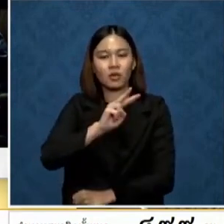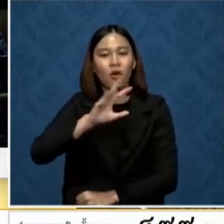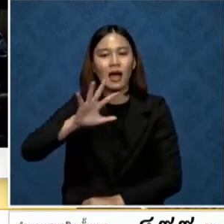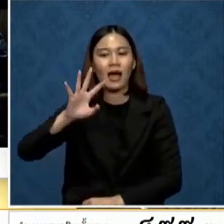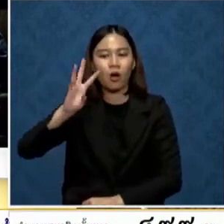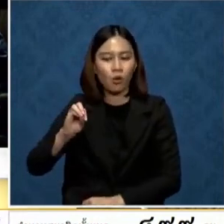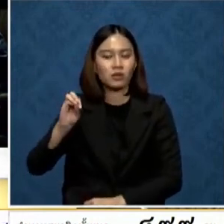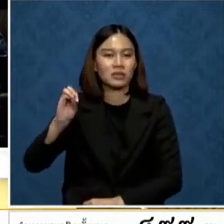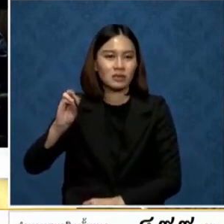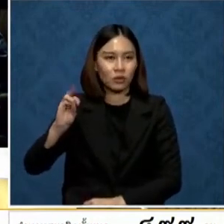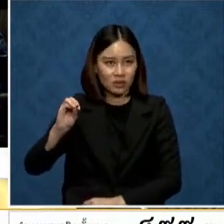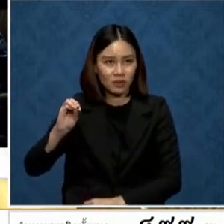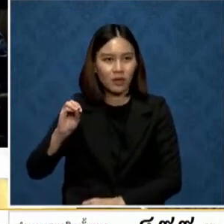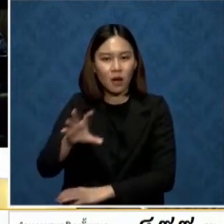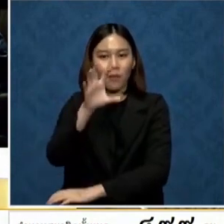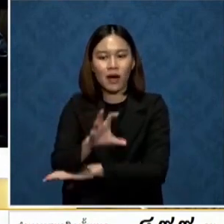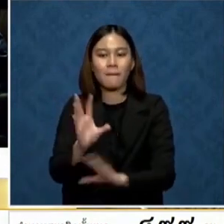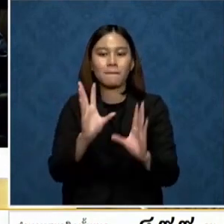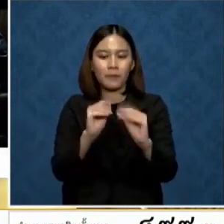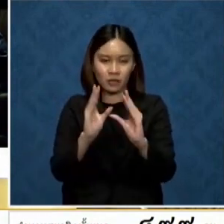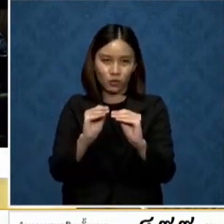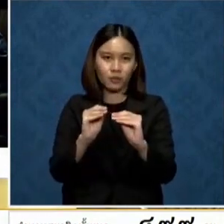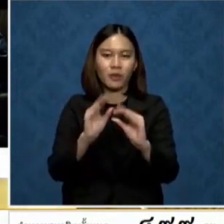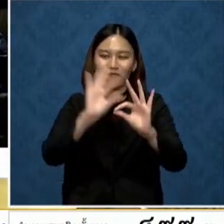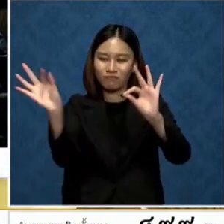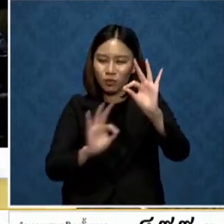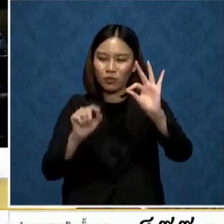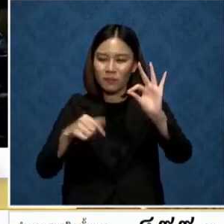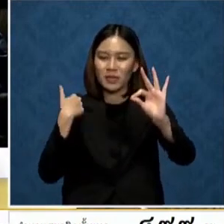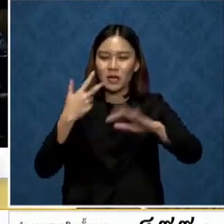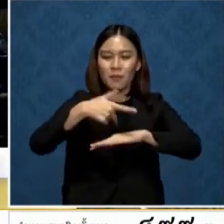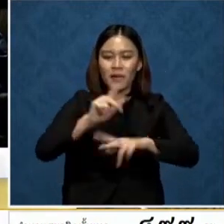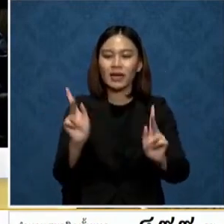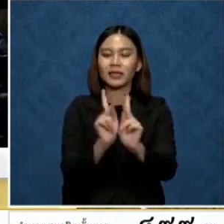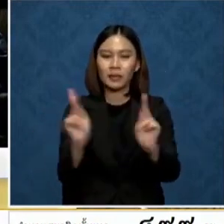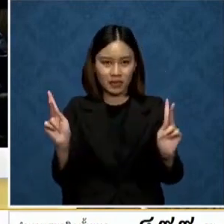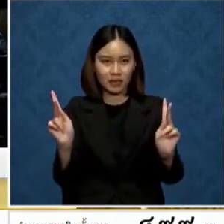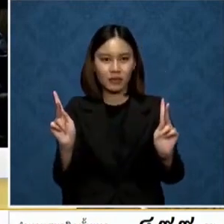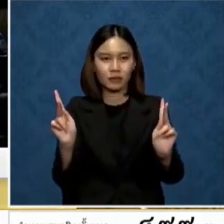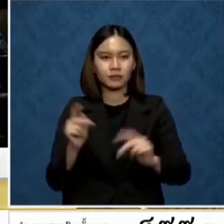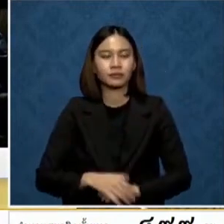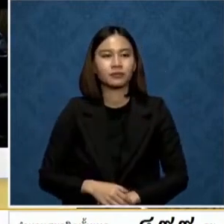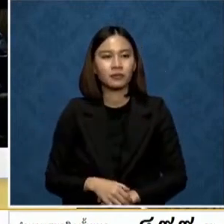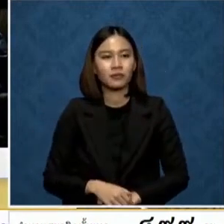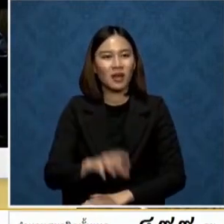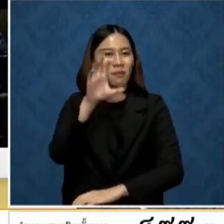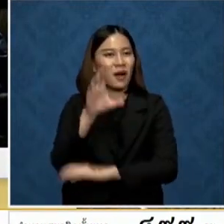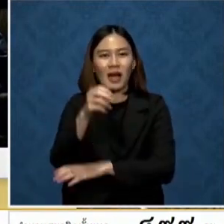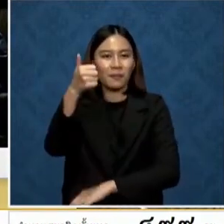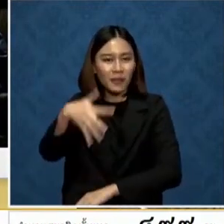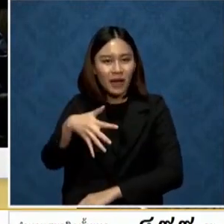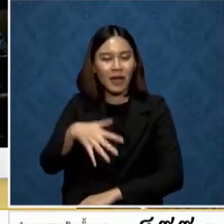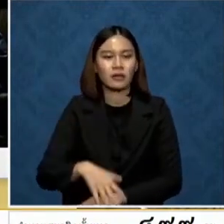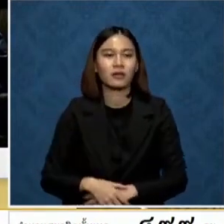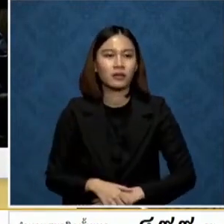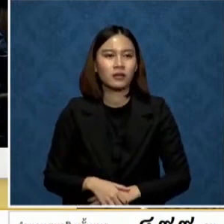2560แล้วก็ข้อบังคับการประชุมประธานกรรมาธิการท่านประธานมันบังคับไม่ได้หรอกครับว่า